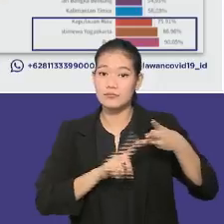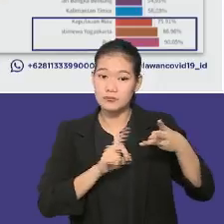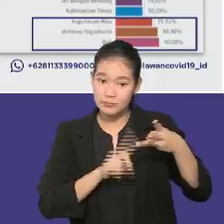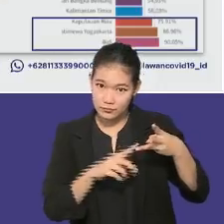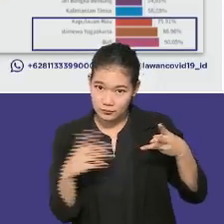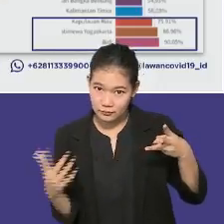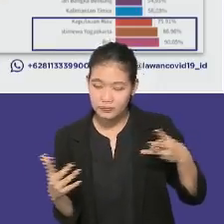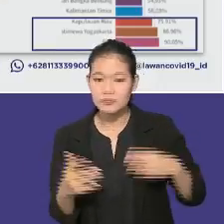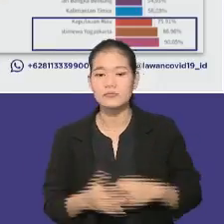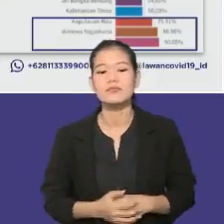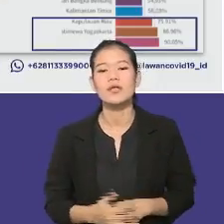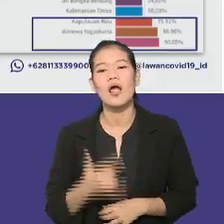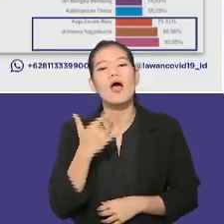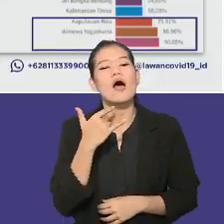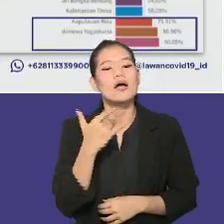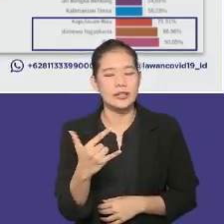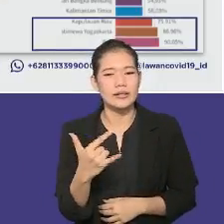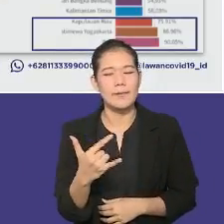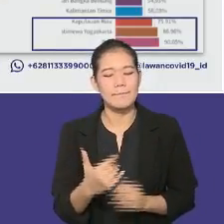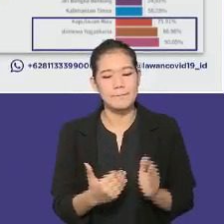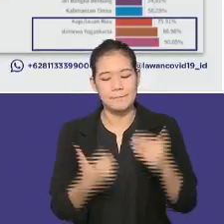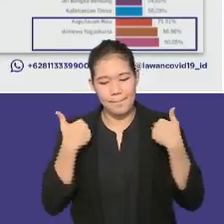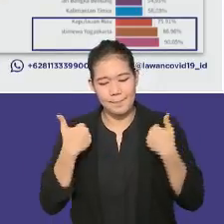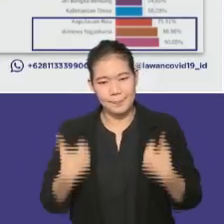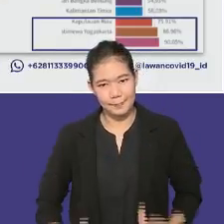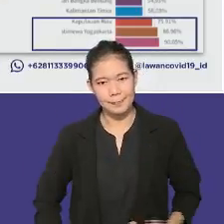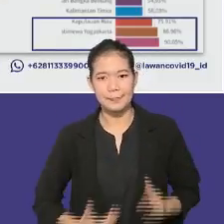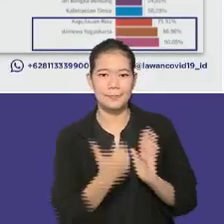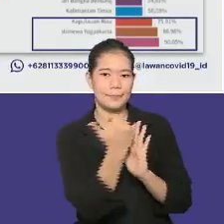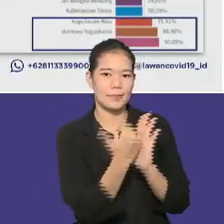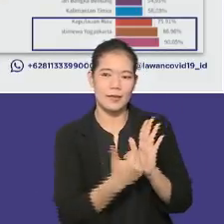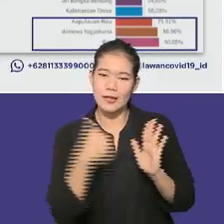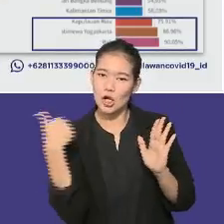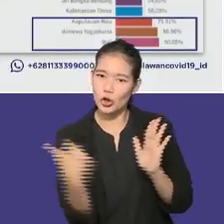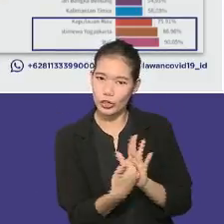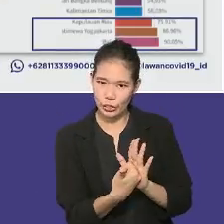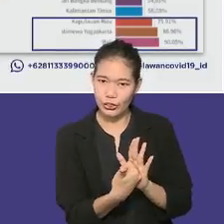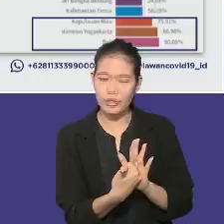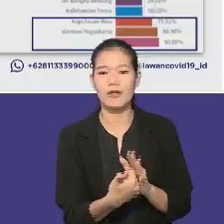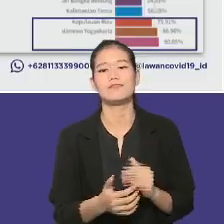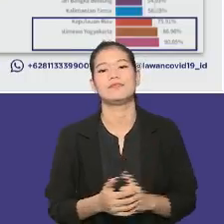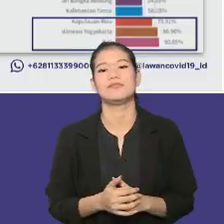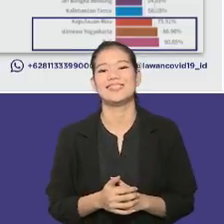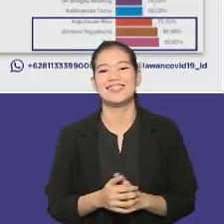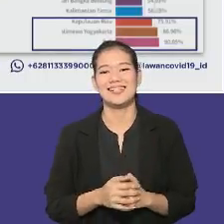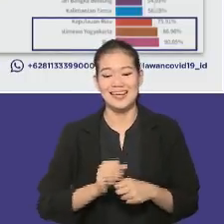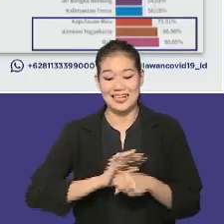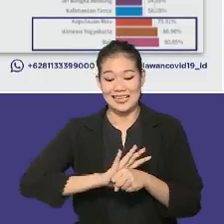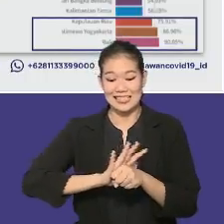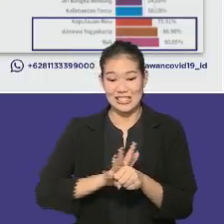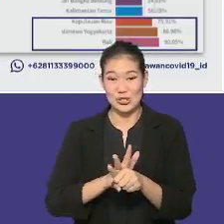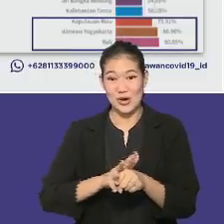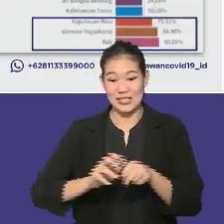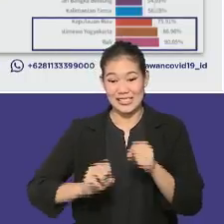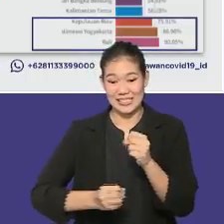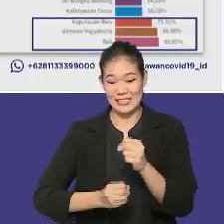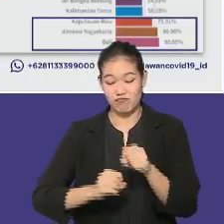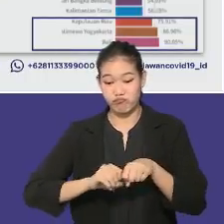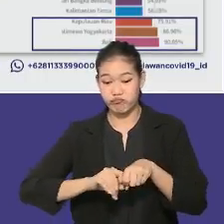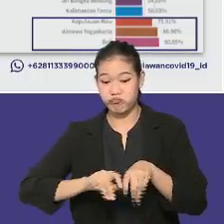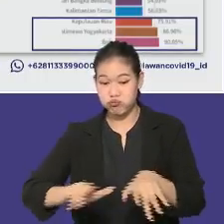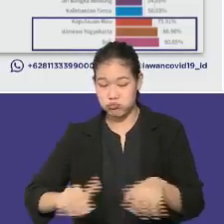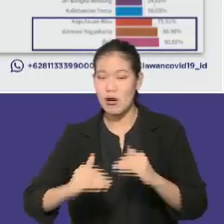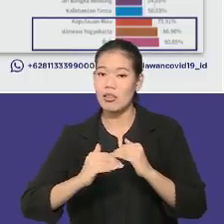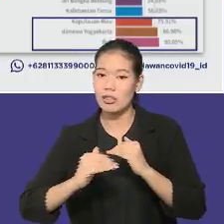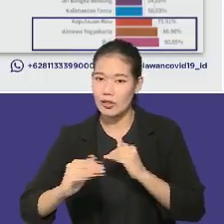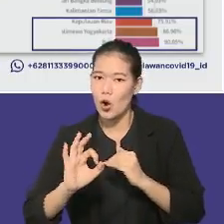ketiga, tetap mempertahankan disiplin protokol kesehatan. Kondisi kasus yang cenderung baik,